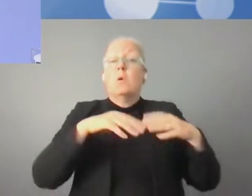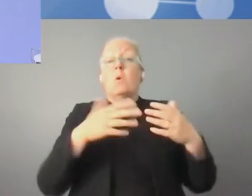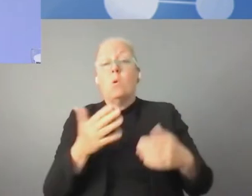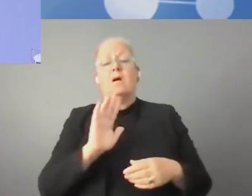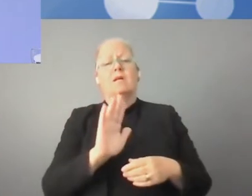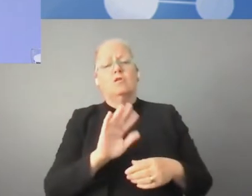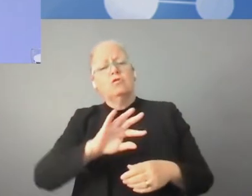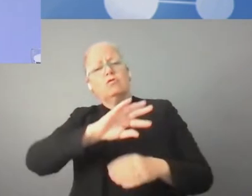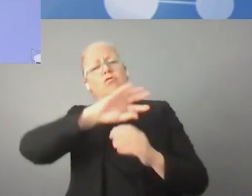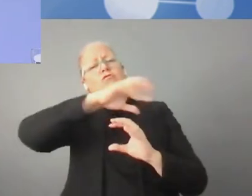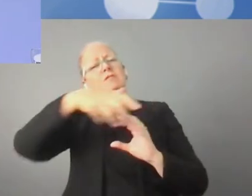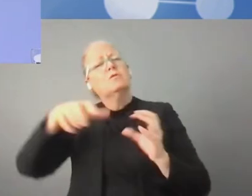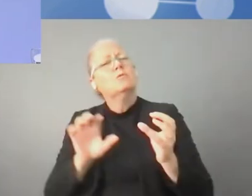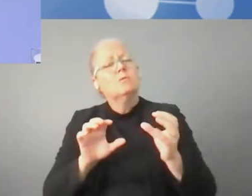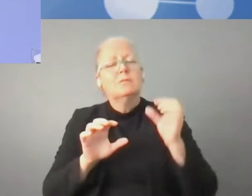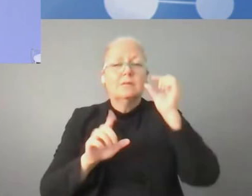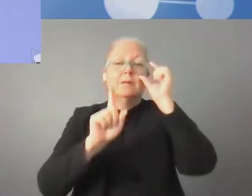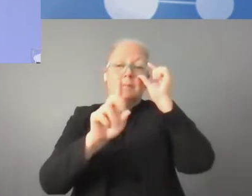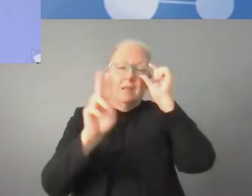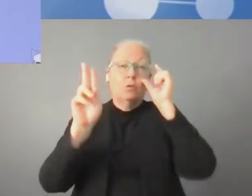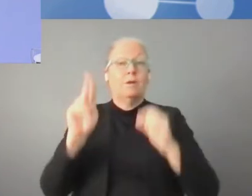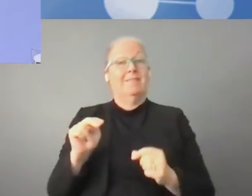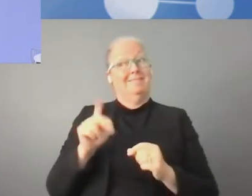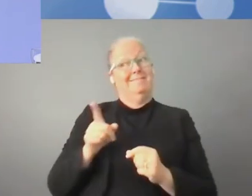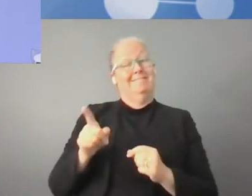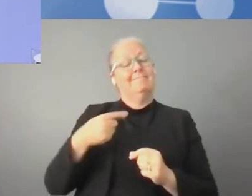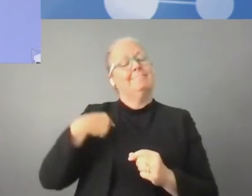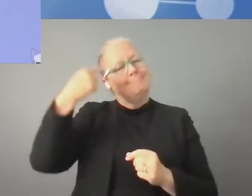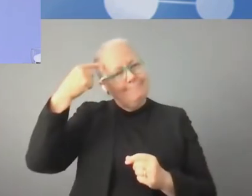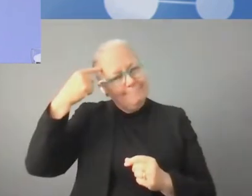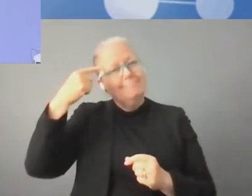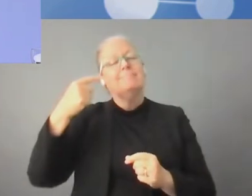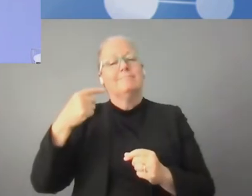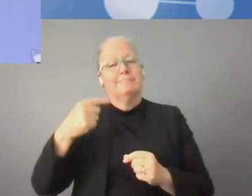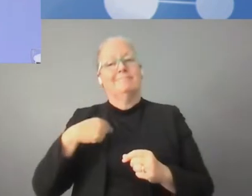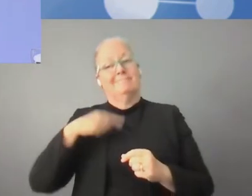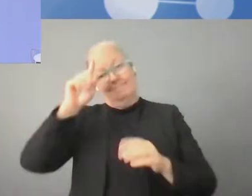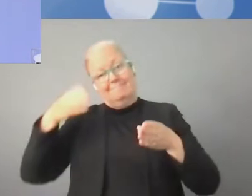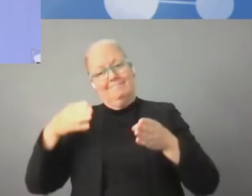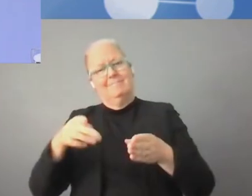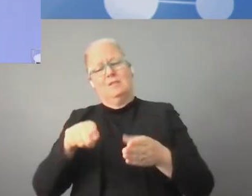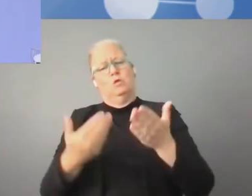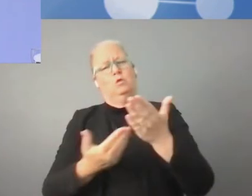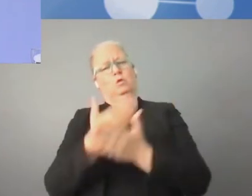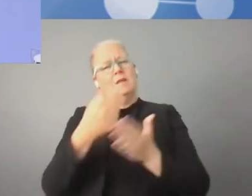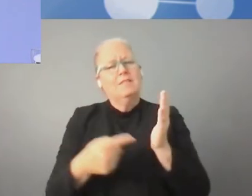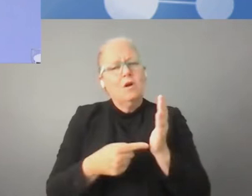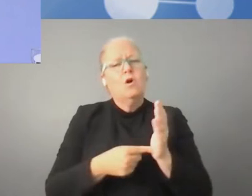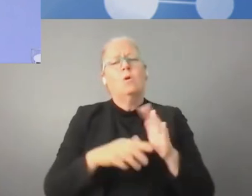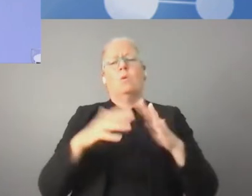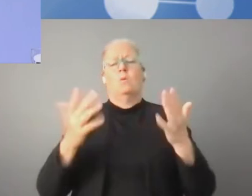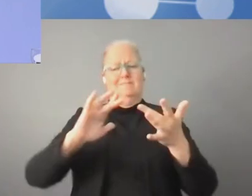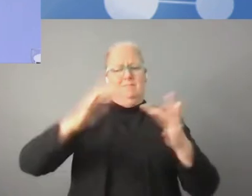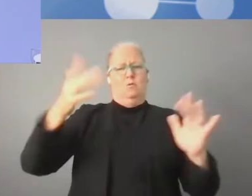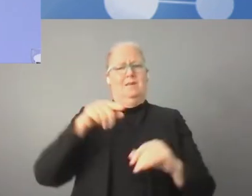是国内的，有的是的地区式的，还有一些对于联合国来讲，我们认为新的技